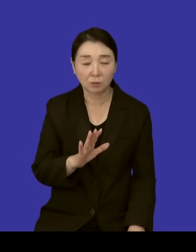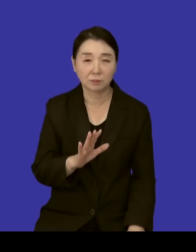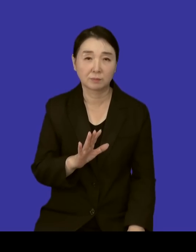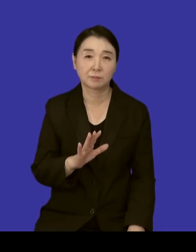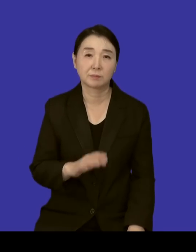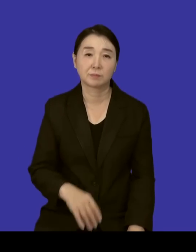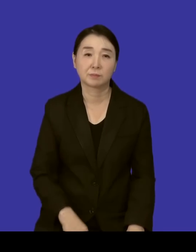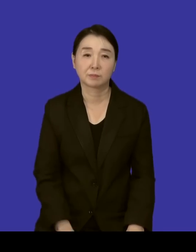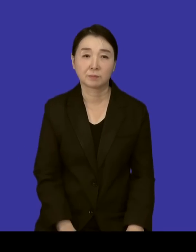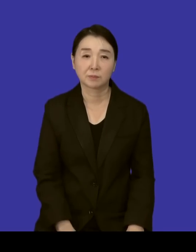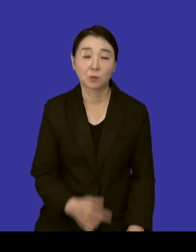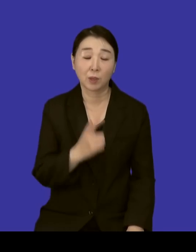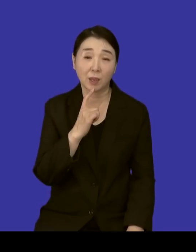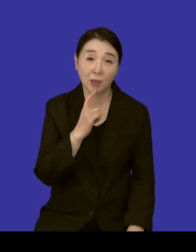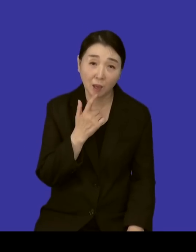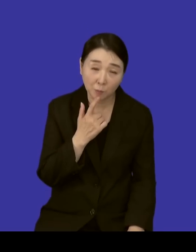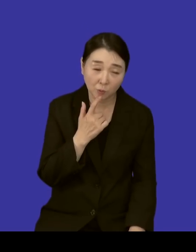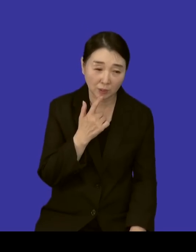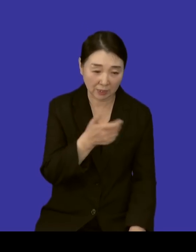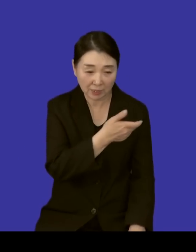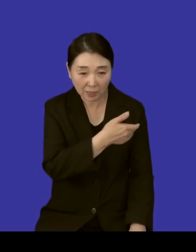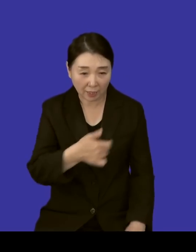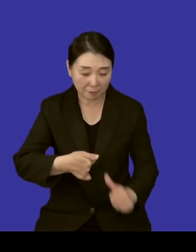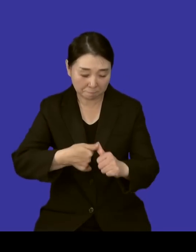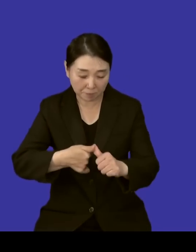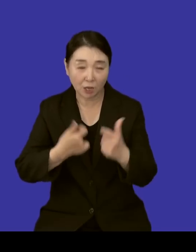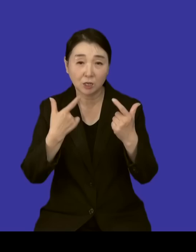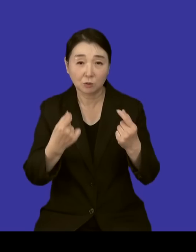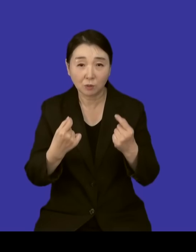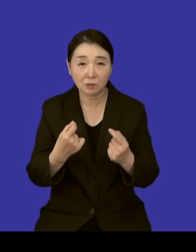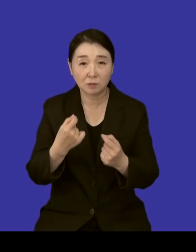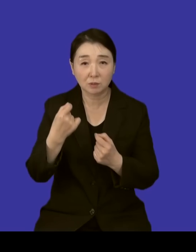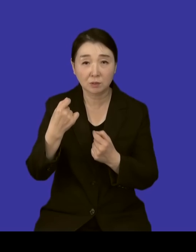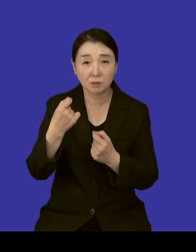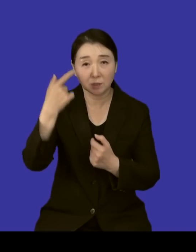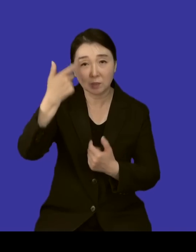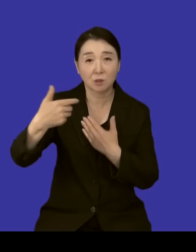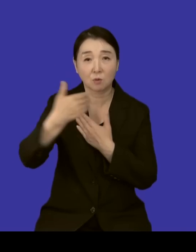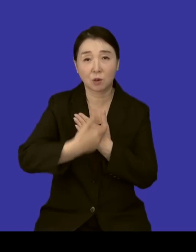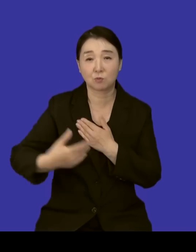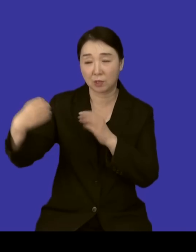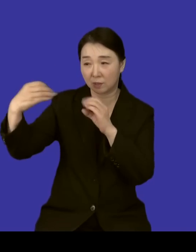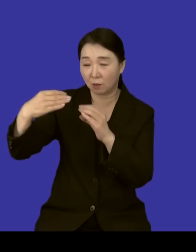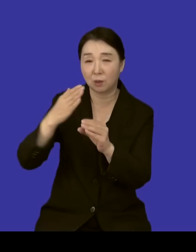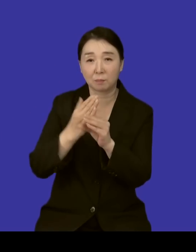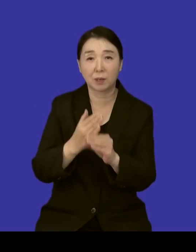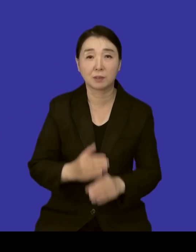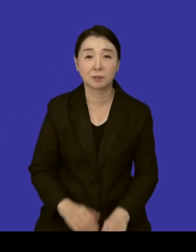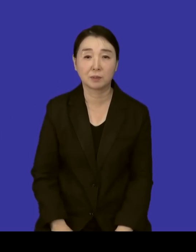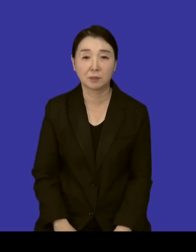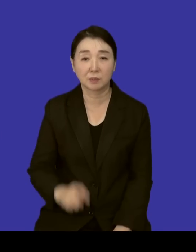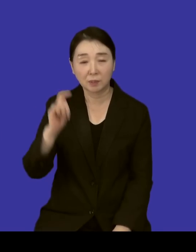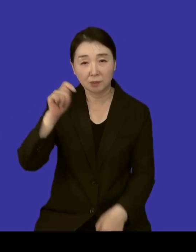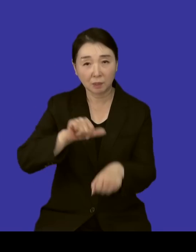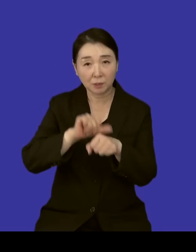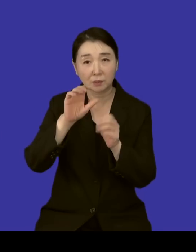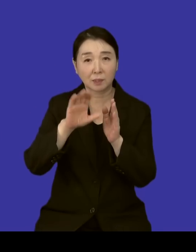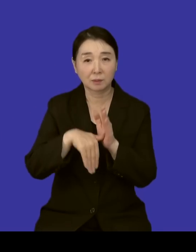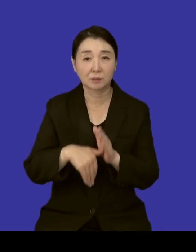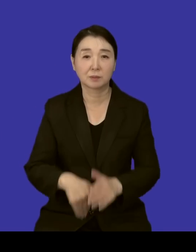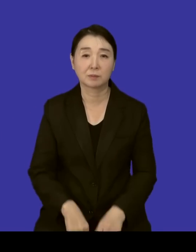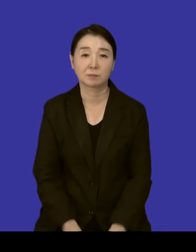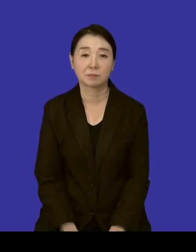생각으로 야곱이 압봉나루터에서 씨름하듯이 영과 육의 대화를 지금 하는데 새벽 5시가